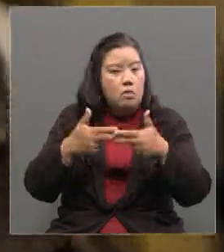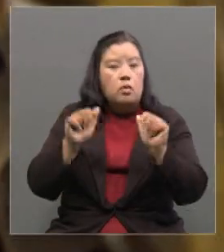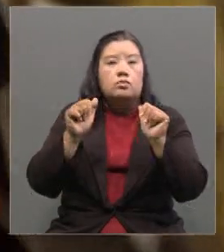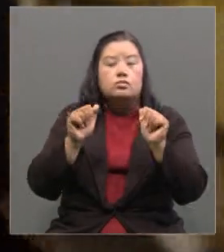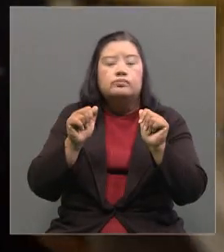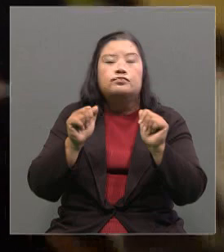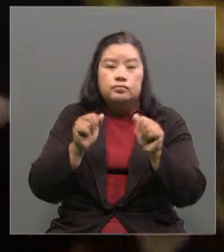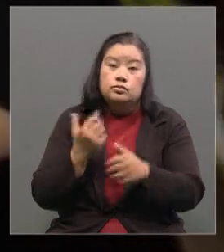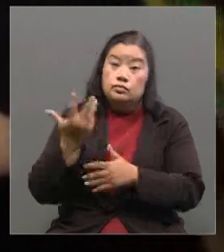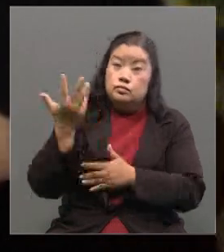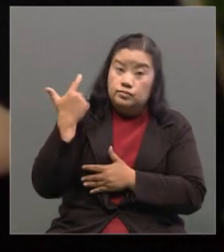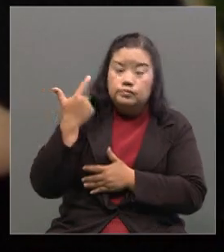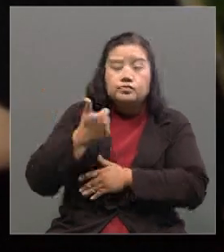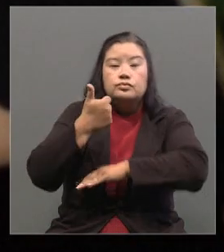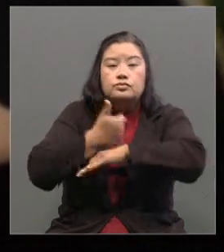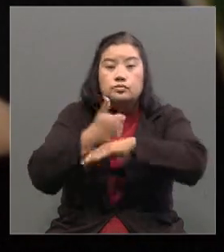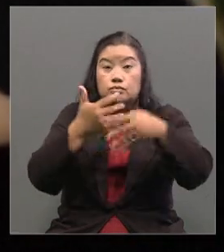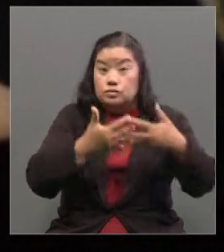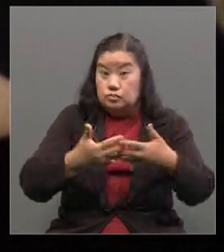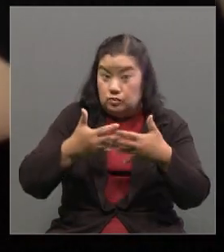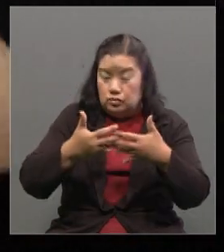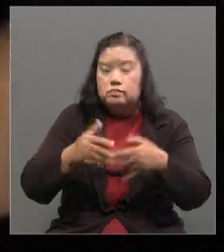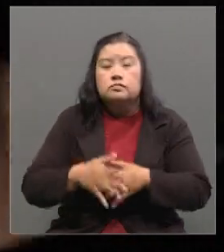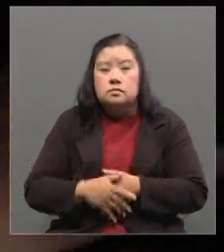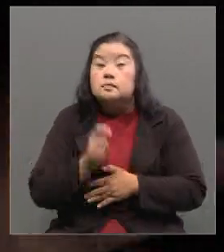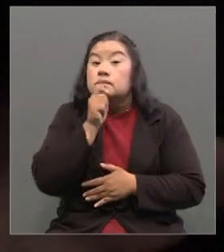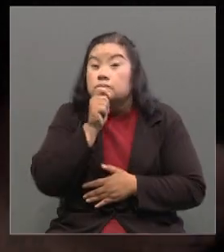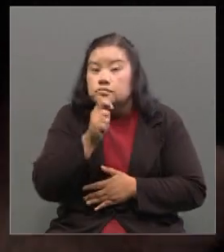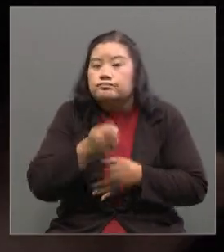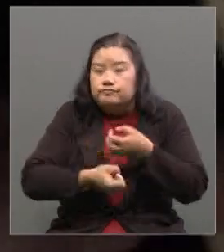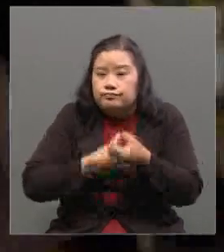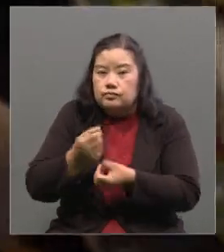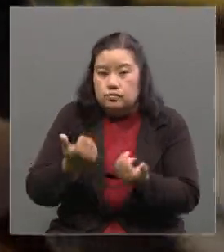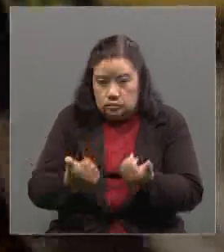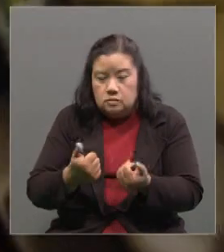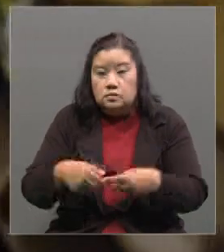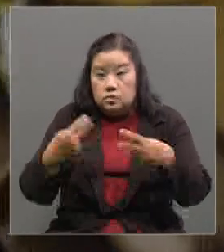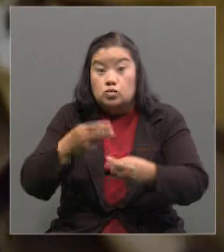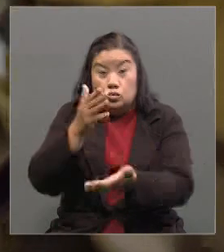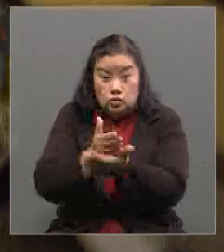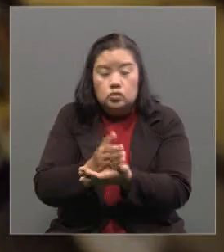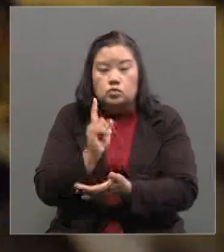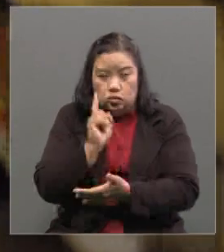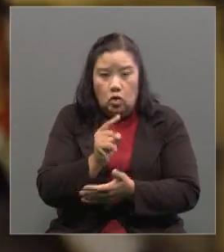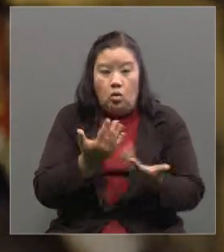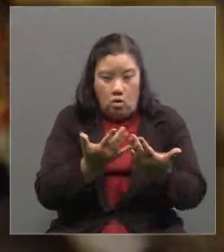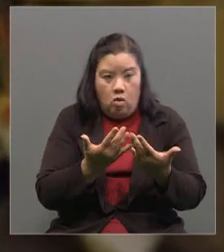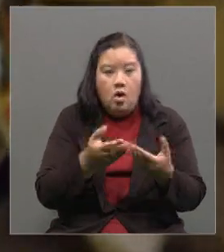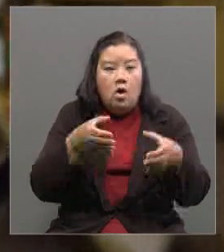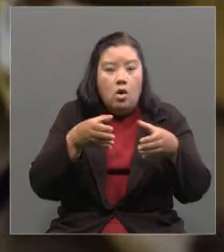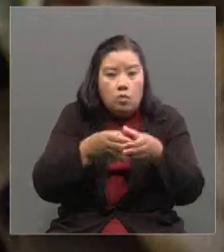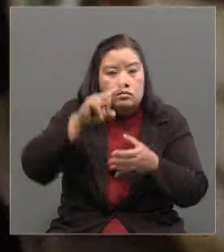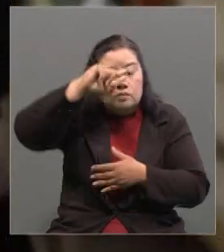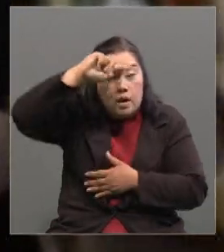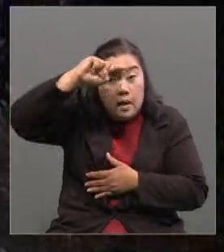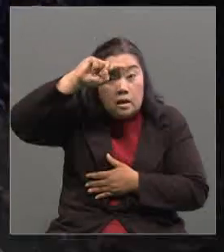นี้ก่อนหน้านี้ประธานาธิบดีโจไบเดนของสหรัฐก็ออกมาให้ความเห็นนะครับว่าการเจรจาหยุดยิงเนี่ยเนี่ยควรจะเกิดขึ้นหลังจากกลุ่มฮามาส